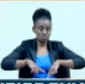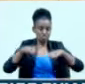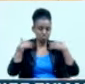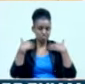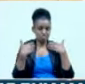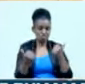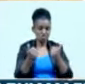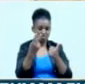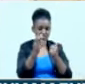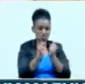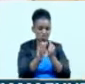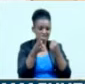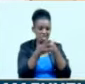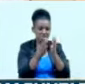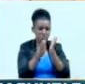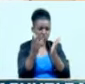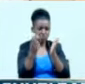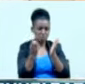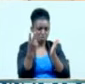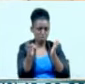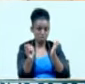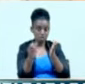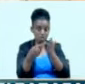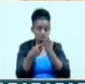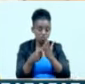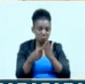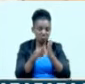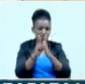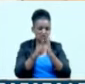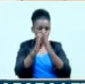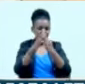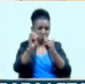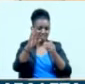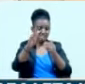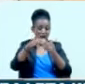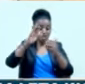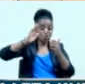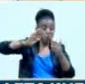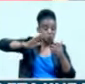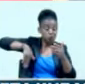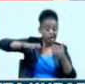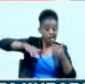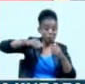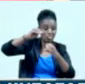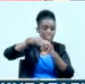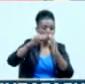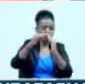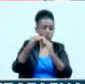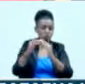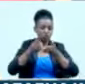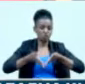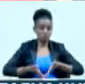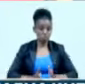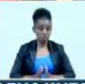n'imibereho by'abaturage bwa 2019-2020 bwagaragaje ko turere tw'umujyi wa Kigali tuza mu myanya ya nyuma mu bwitabire bw'izi gahunda zo